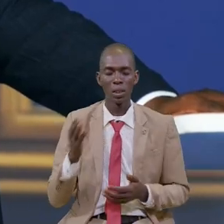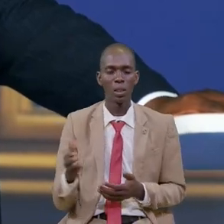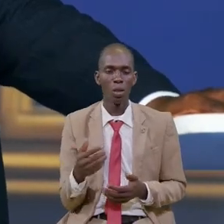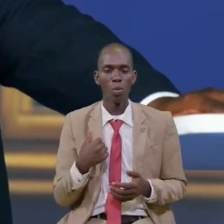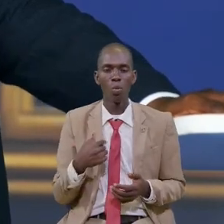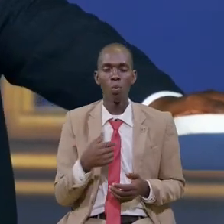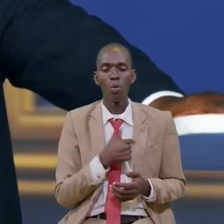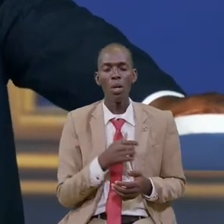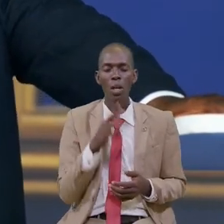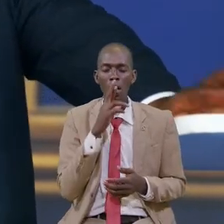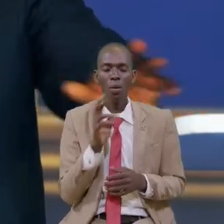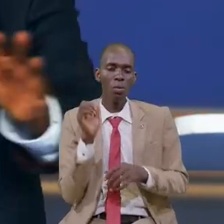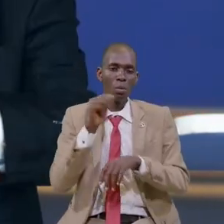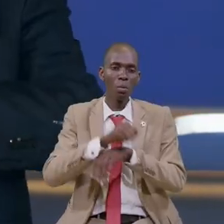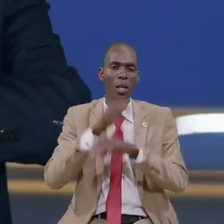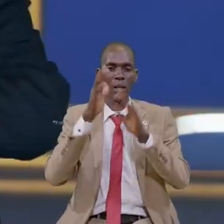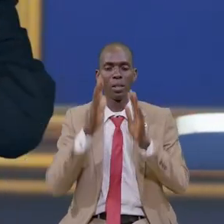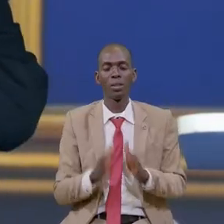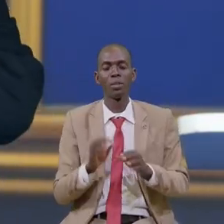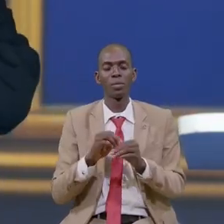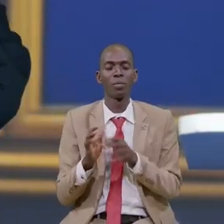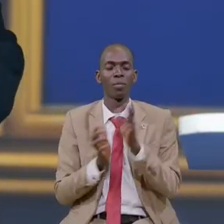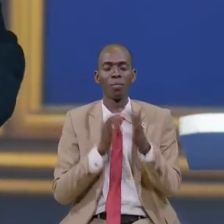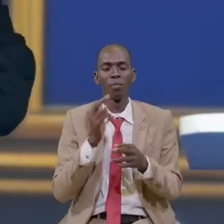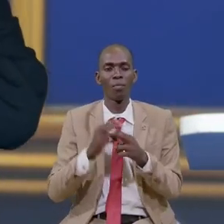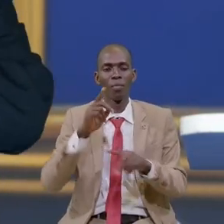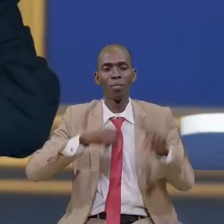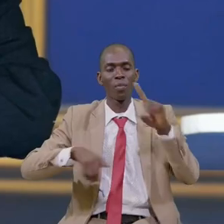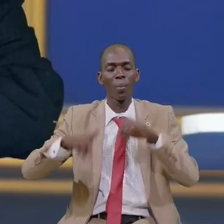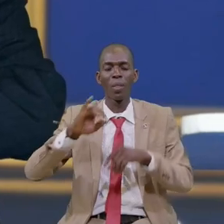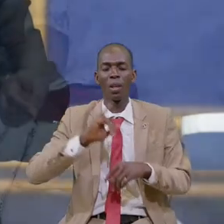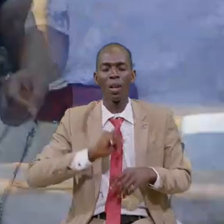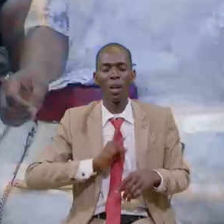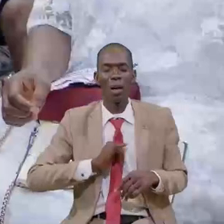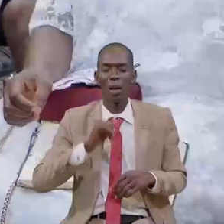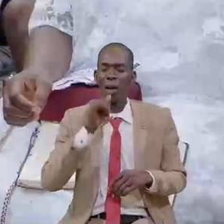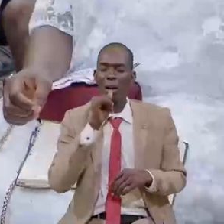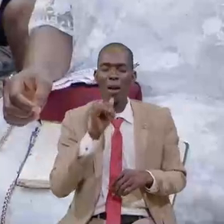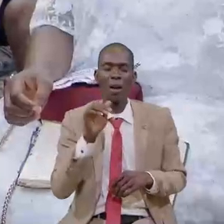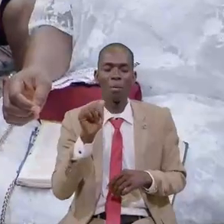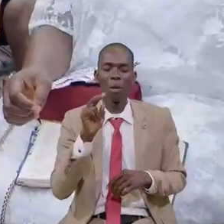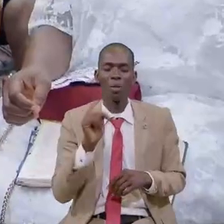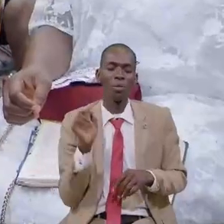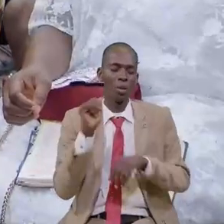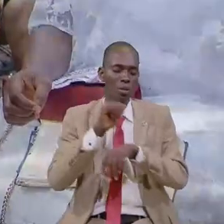nous sommes vainqueurs. Je suis un vainqueur.